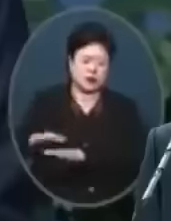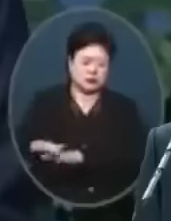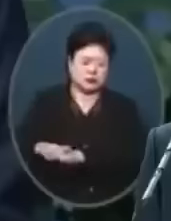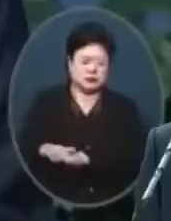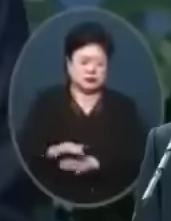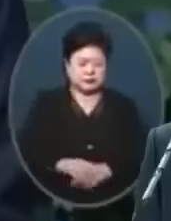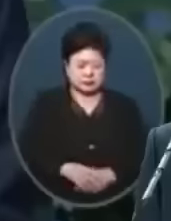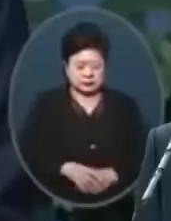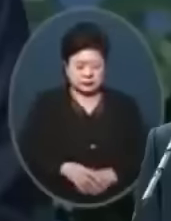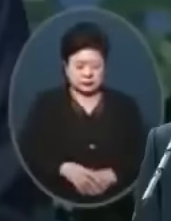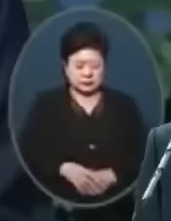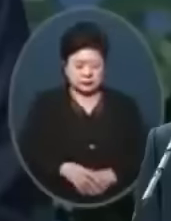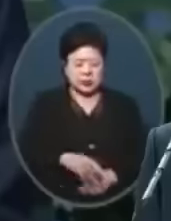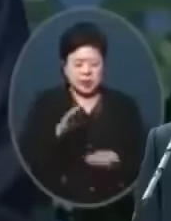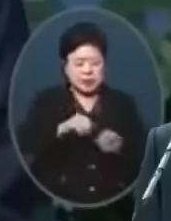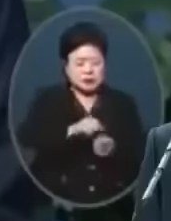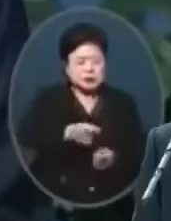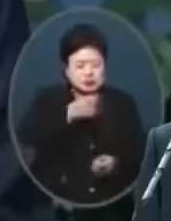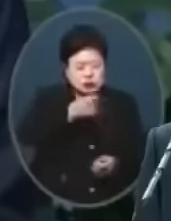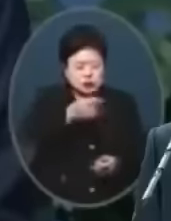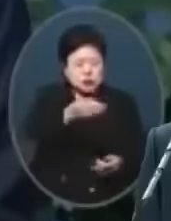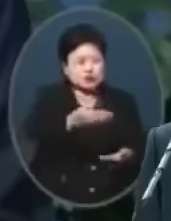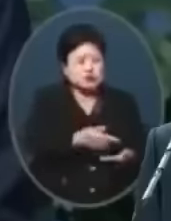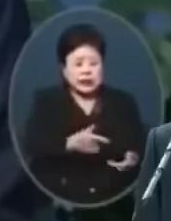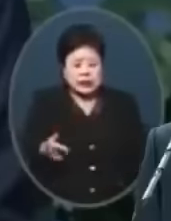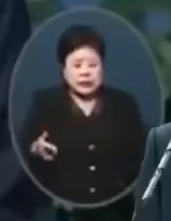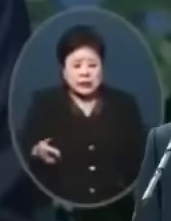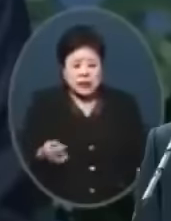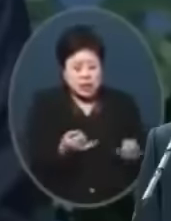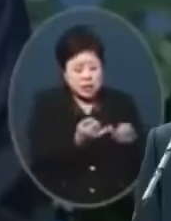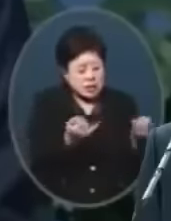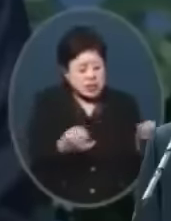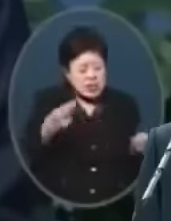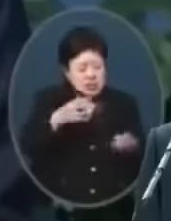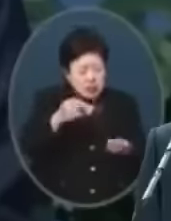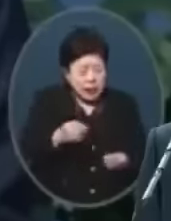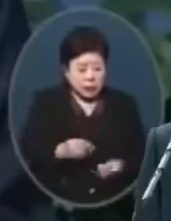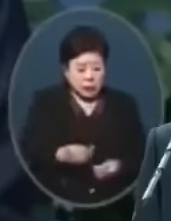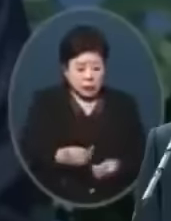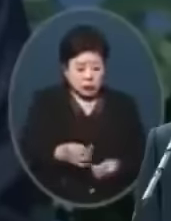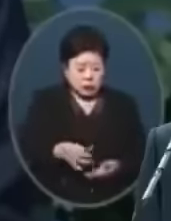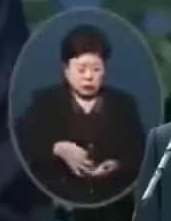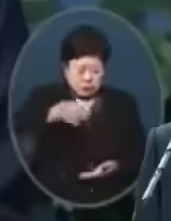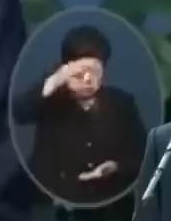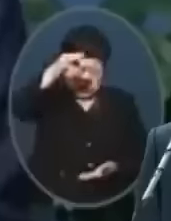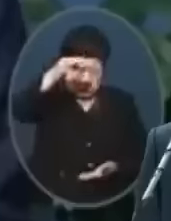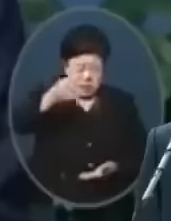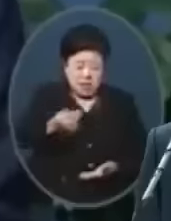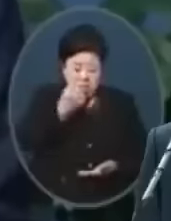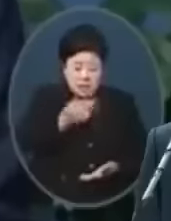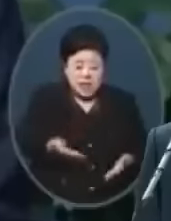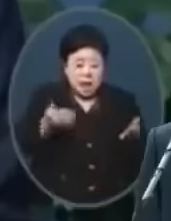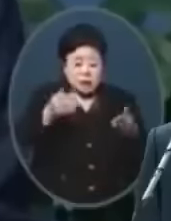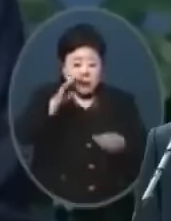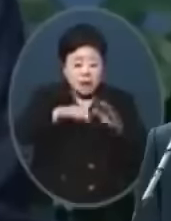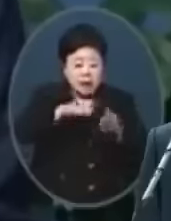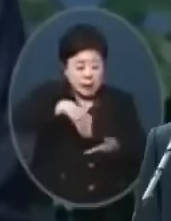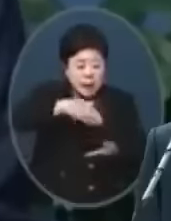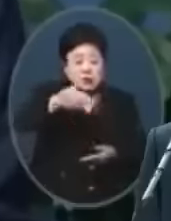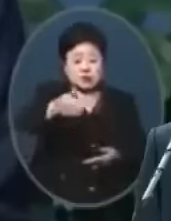너희는 발 씻을 물도 안 주었는데 2천만 원 되는 향로로서 내 발을 씻지